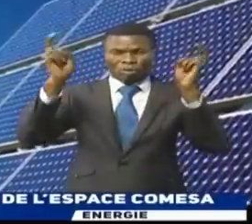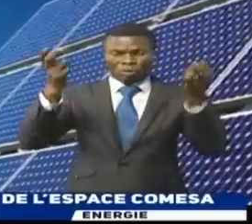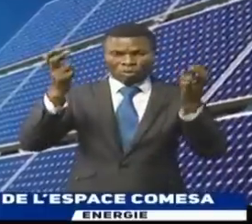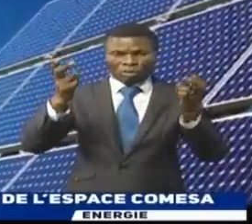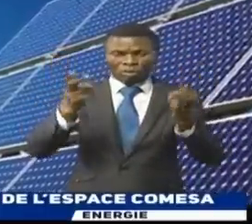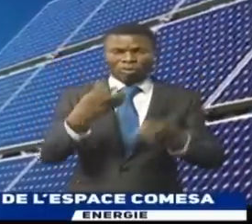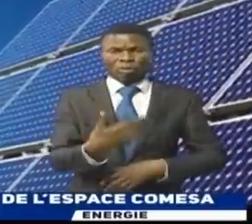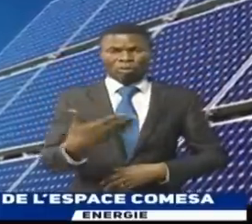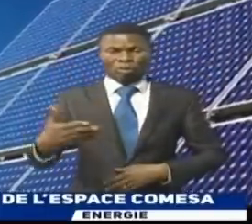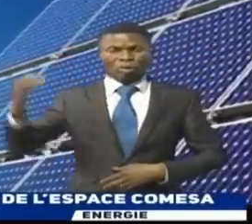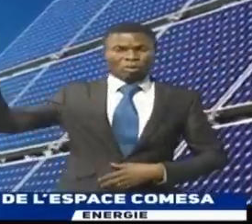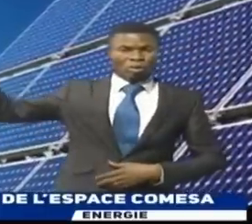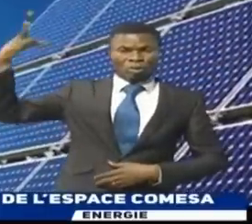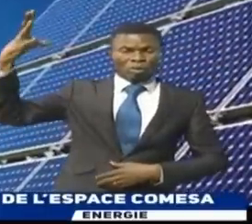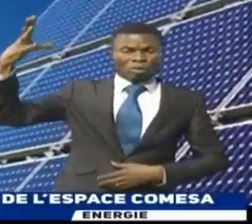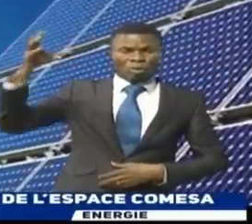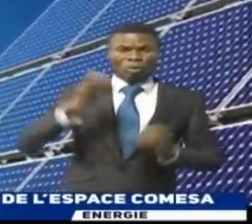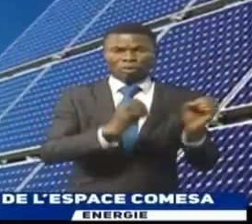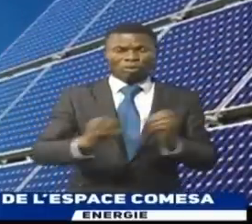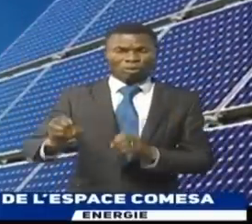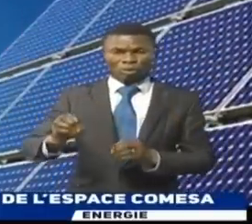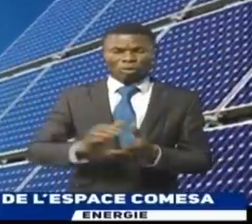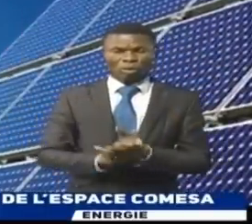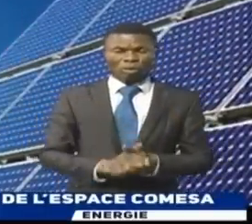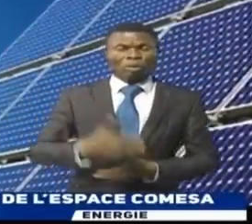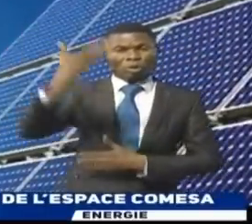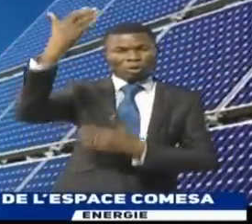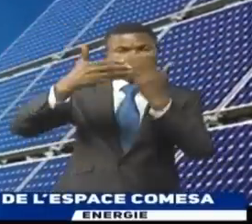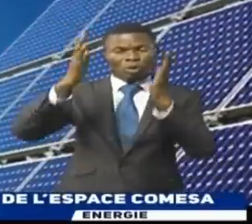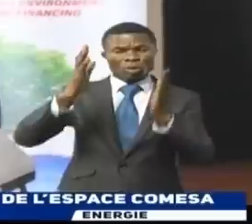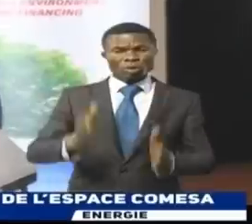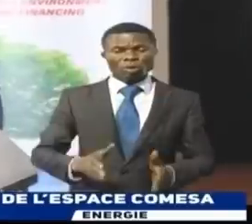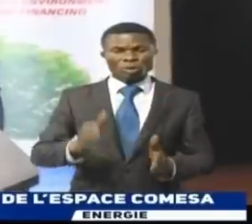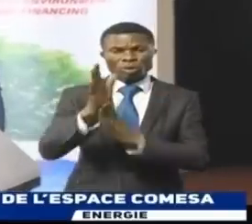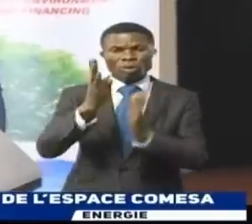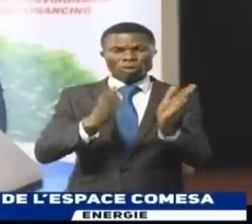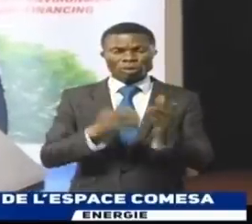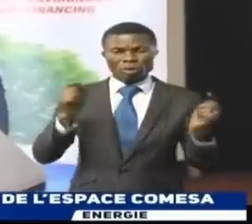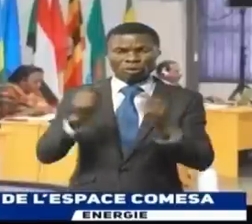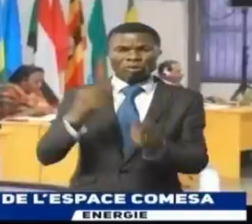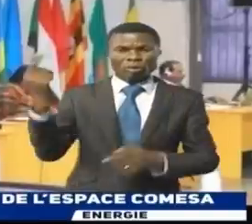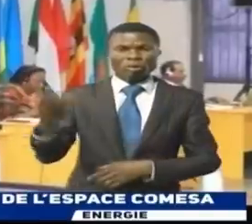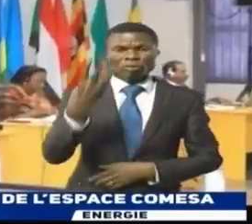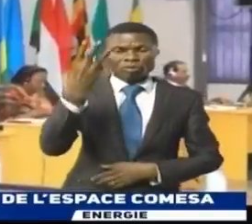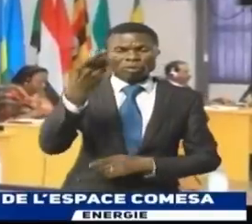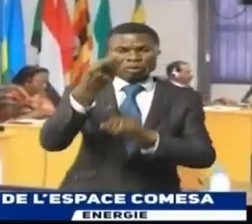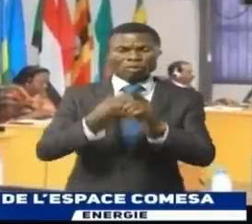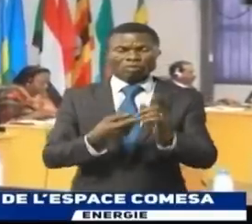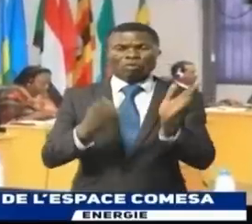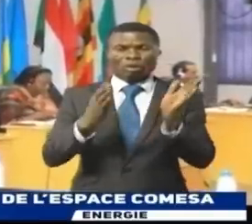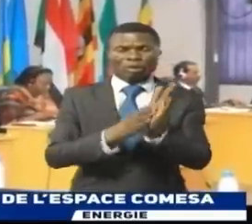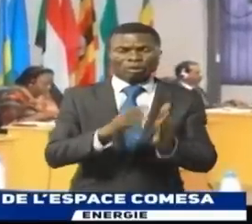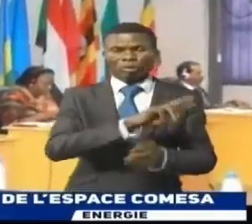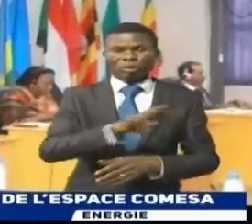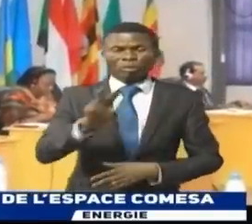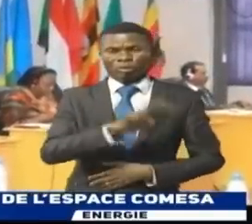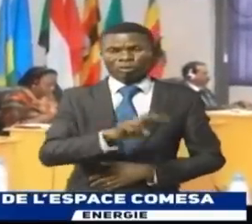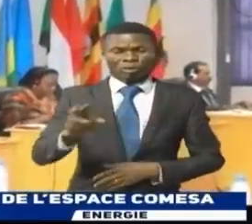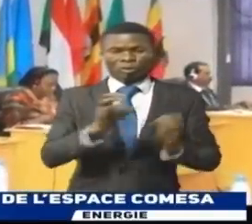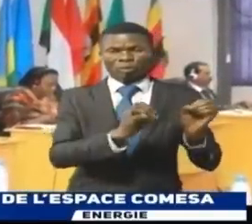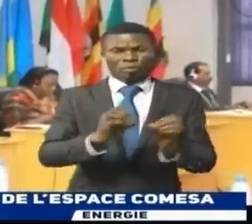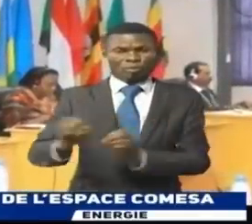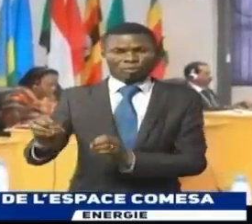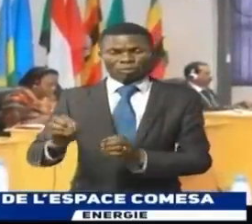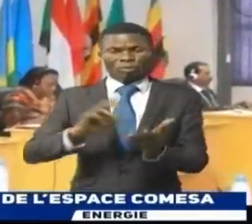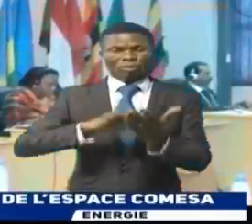produits solaires organisé à Kigali au Rwanda du 19 au 23 septembre 2022. Organisé dans le cadre